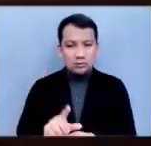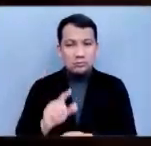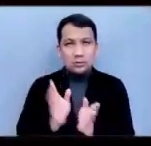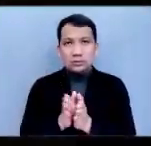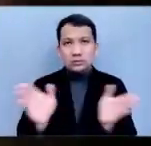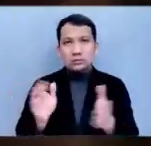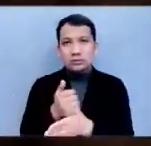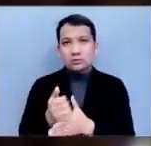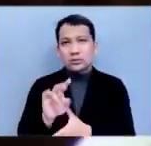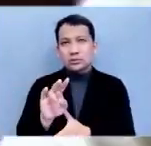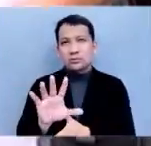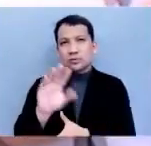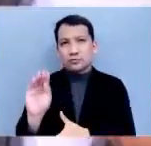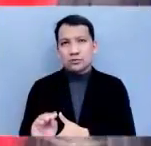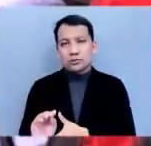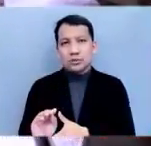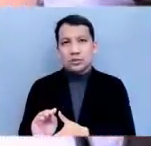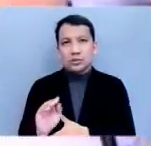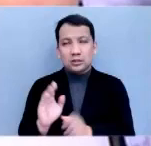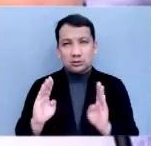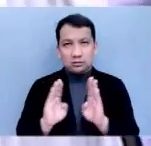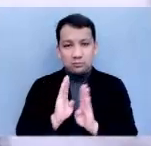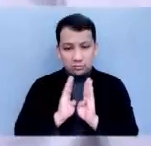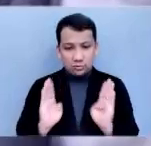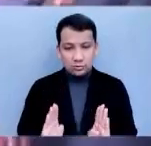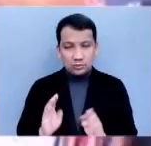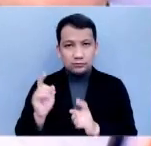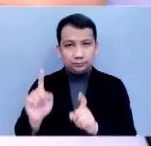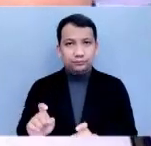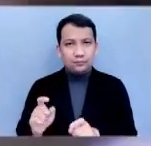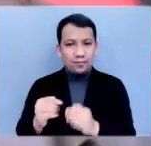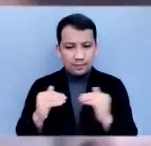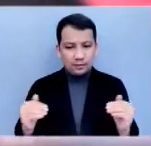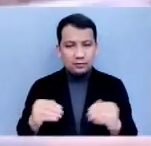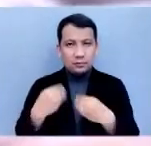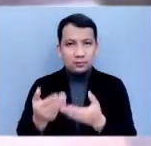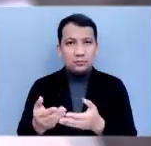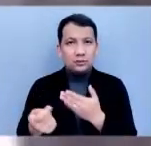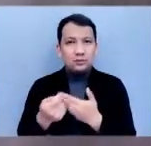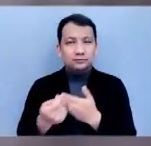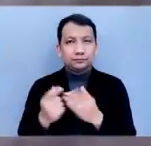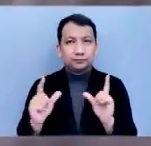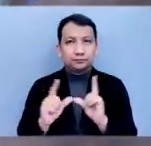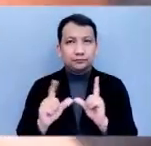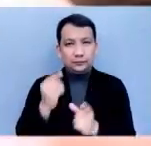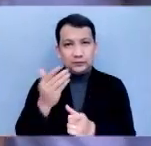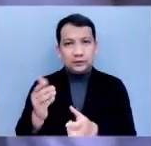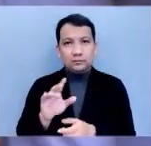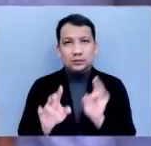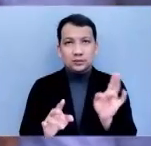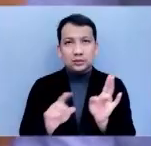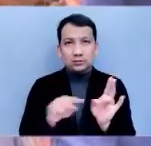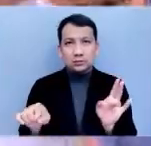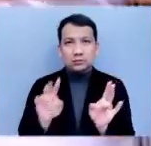na 75% sa board exam. Taliwas yan sa mungkahin ni Herbosa na bigyan ng temporary license ang mga naka 70%